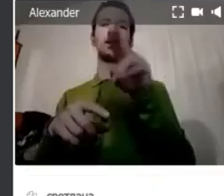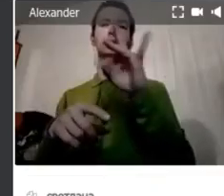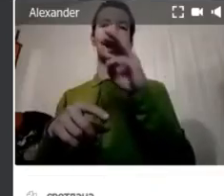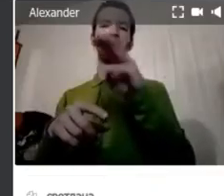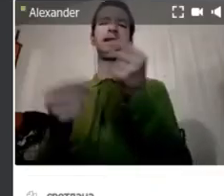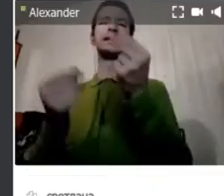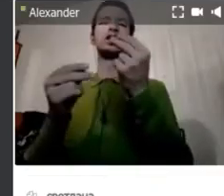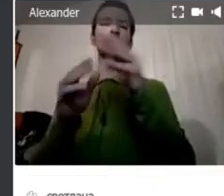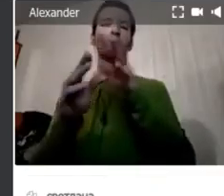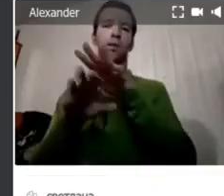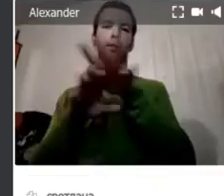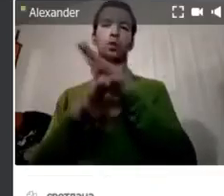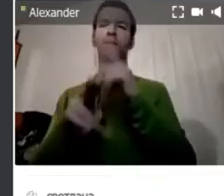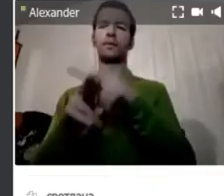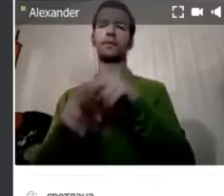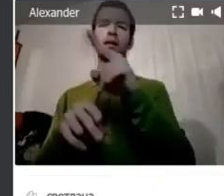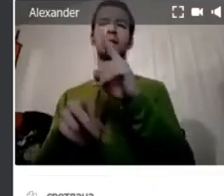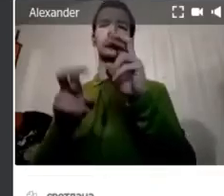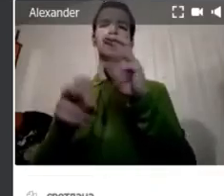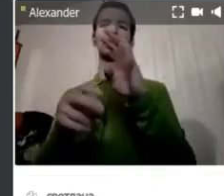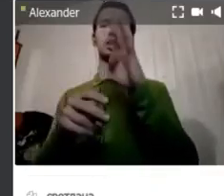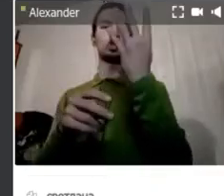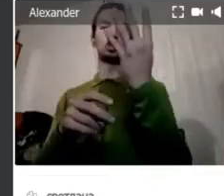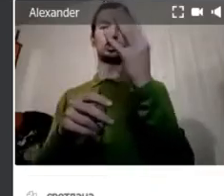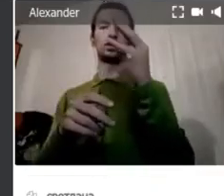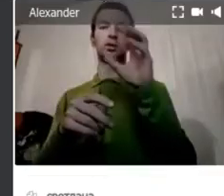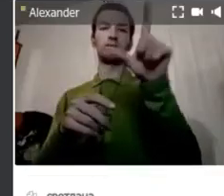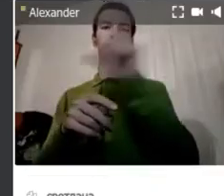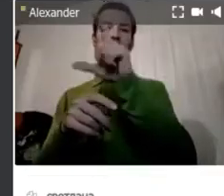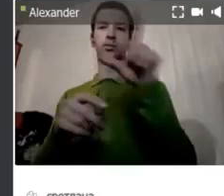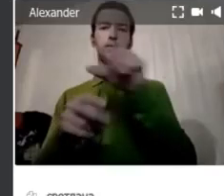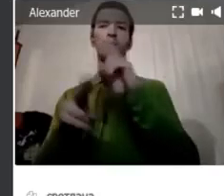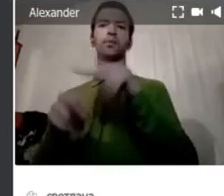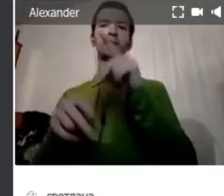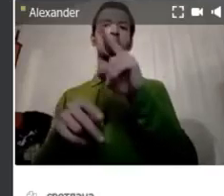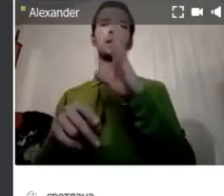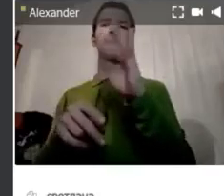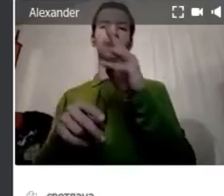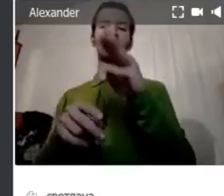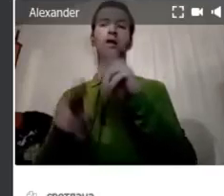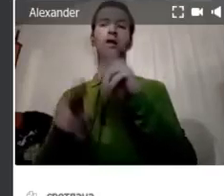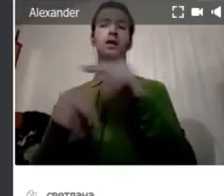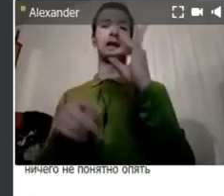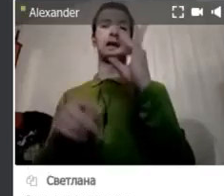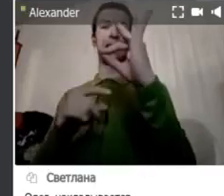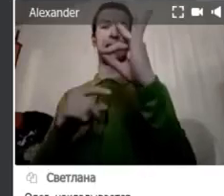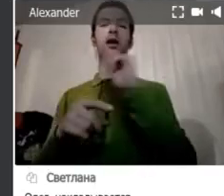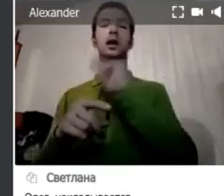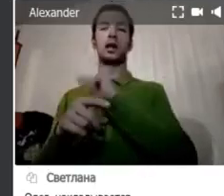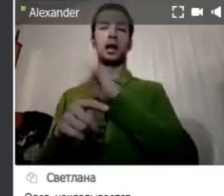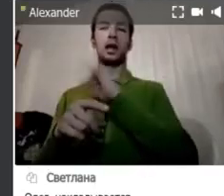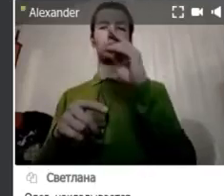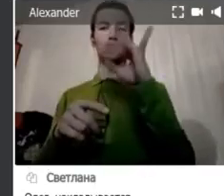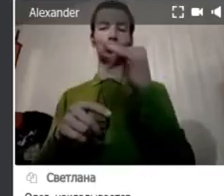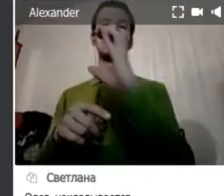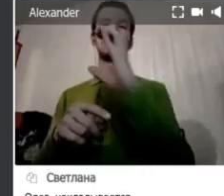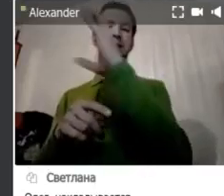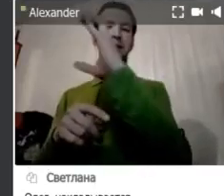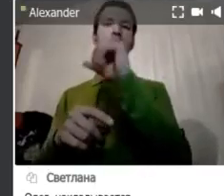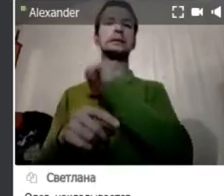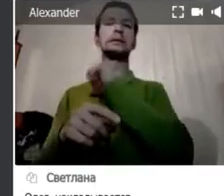R – это рабочие, S – самозанятые, B – бизнесмены и